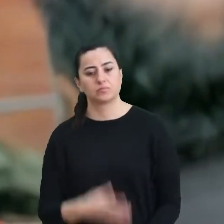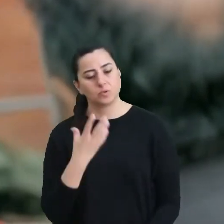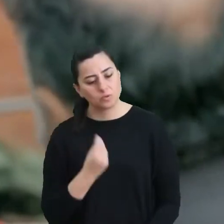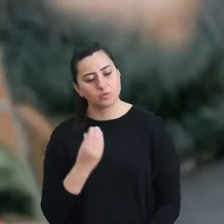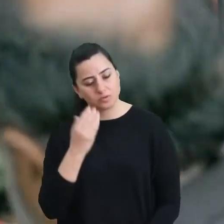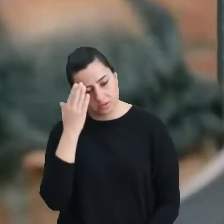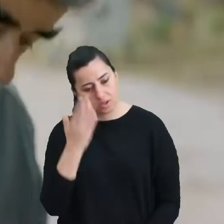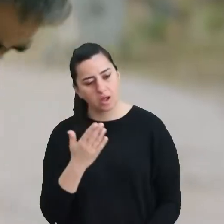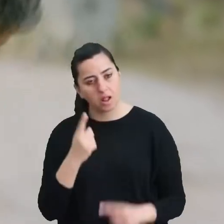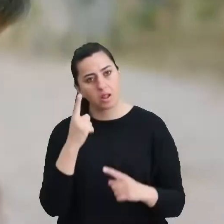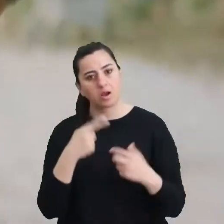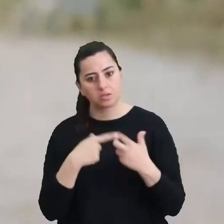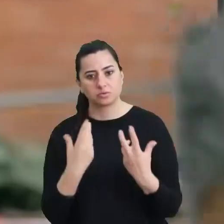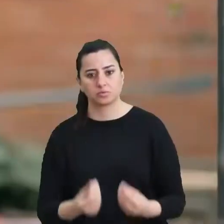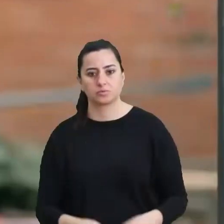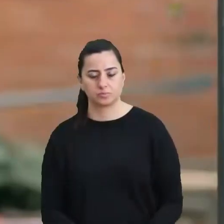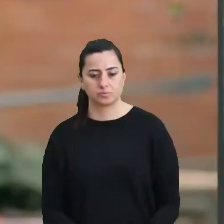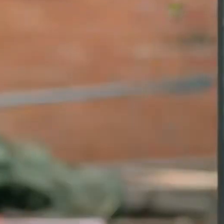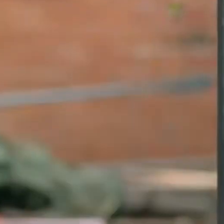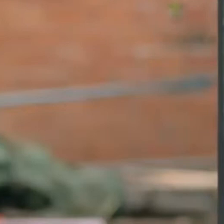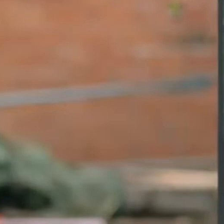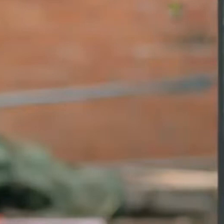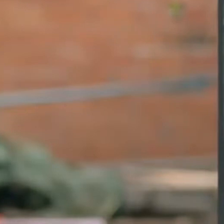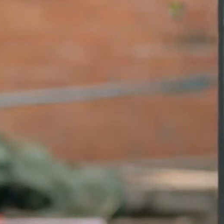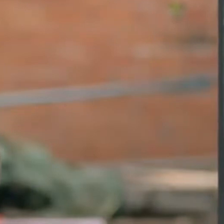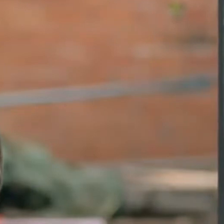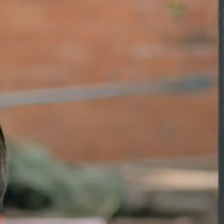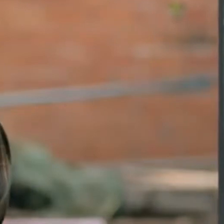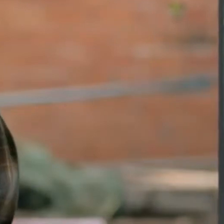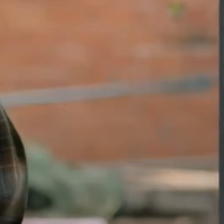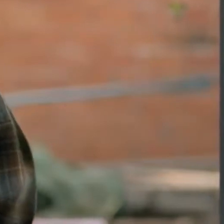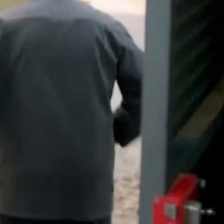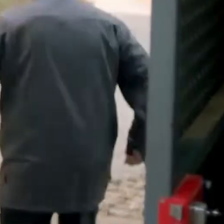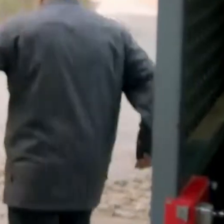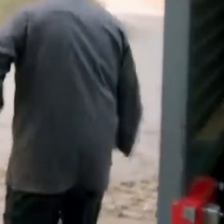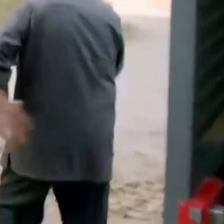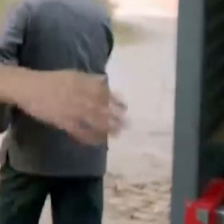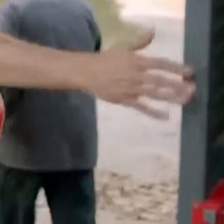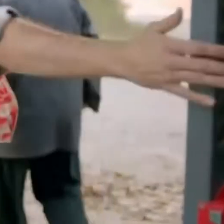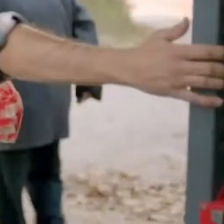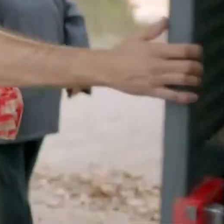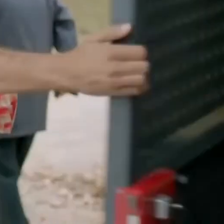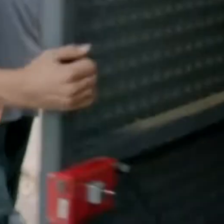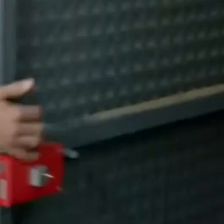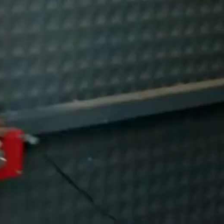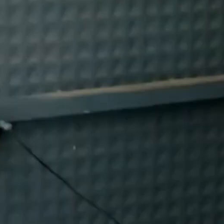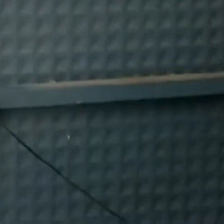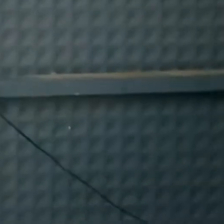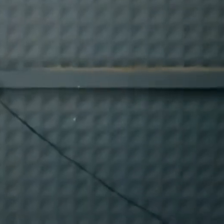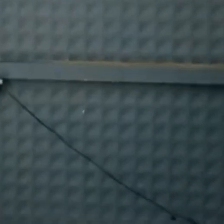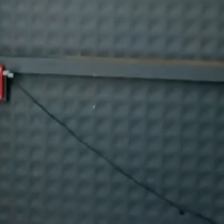Sağ ol hocam, Allah razı olsun. Hayırlı günler. Mutsuz, kararttığı yüzüyle kapıyı arkasından